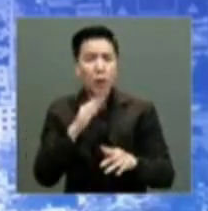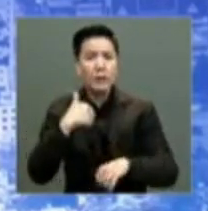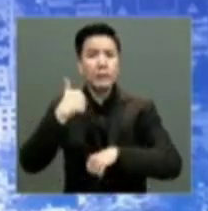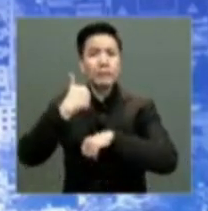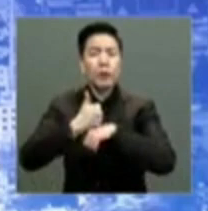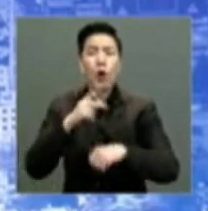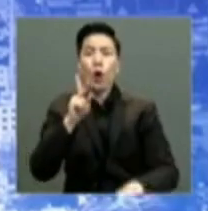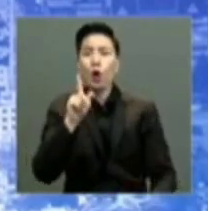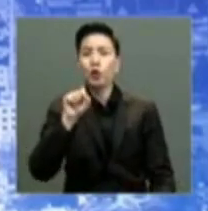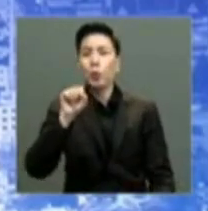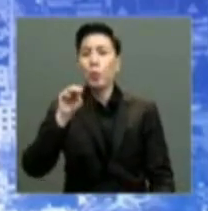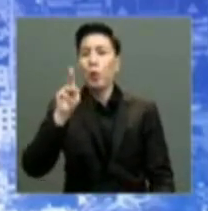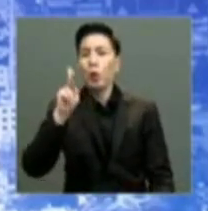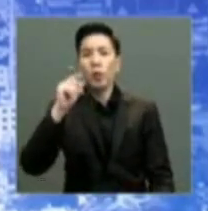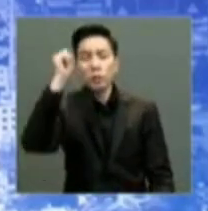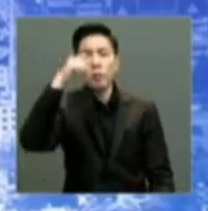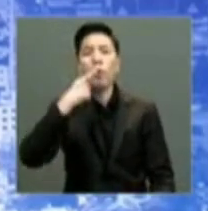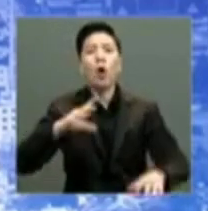เมษายนประเด็นแรกค่ะสอบถามว่าการที่ผู้อำนวยการขสมก.